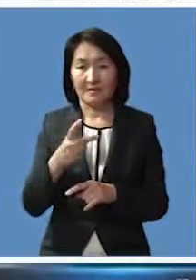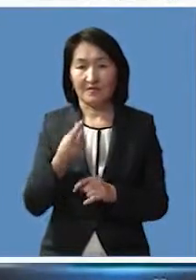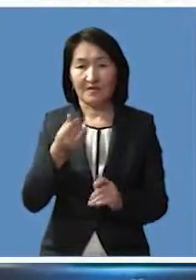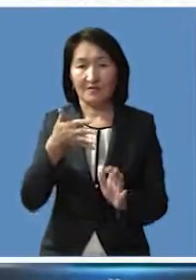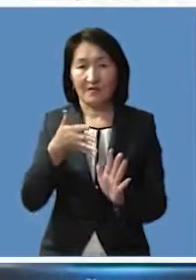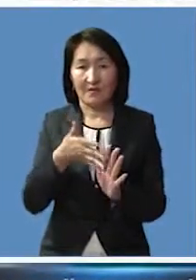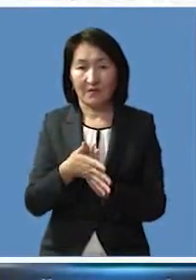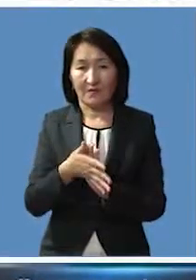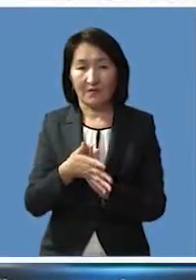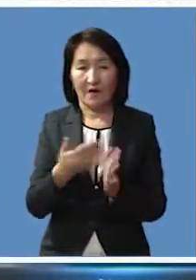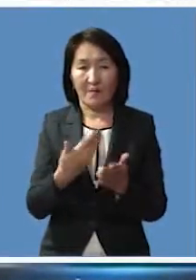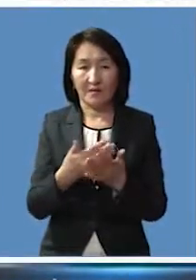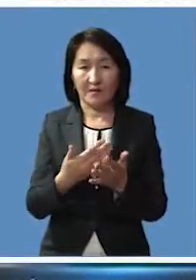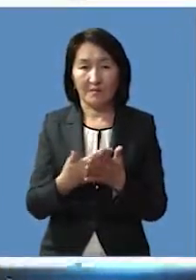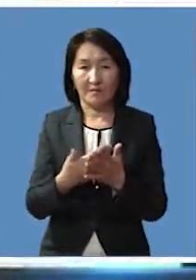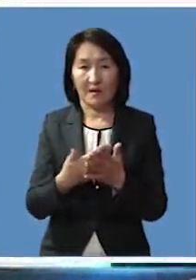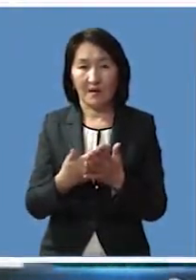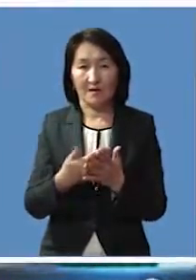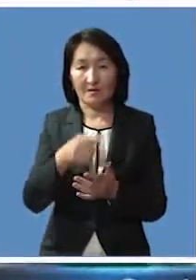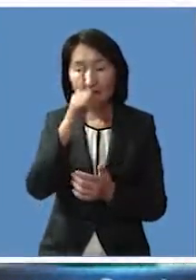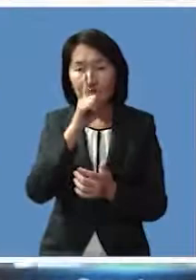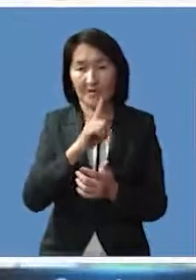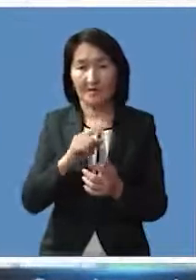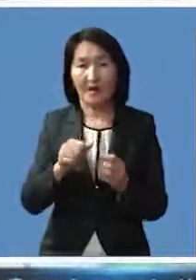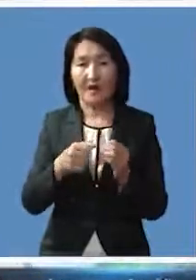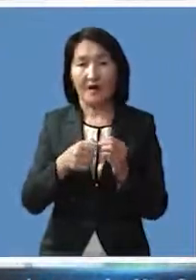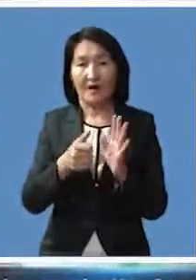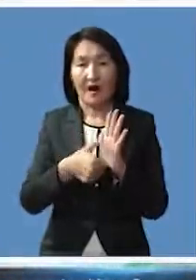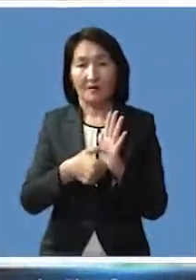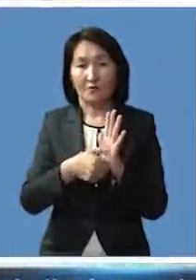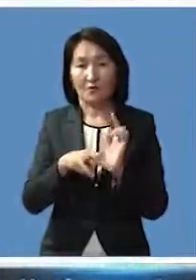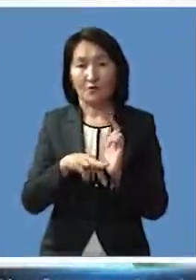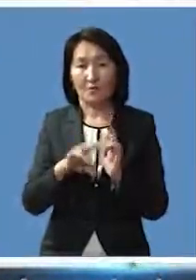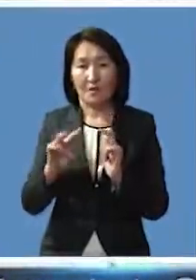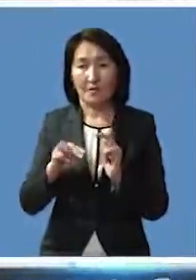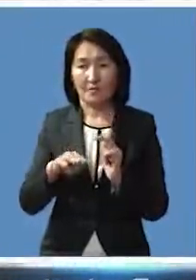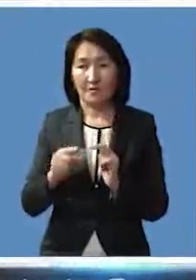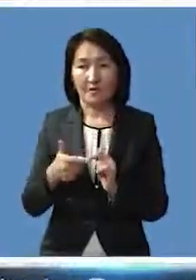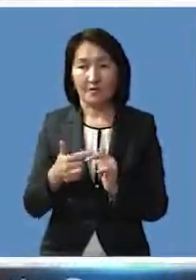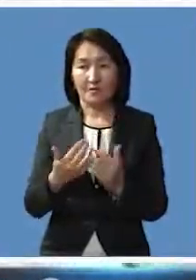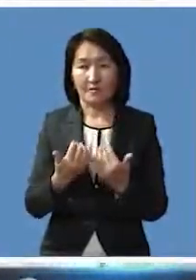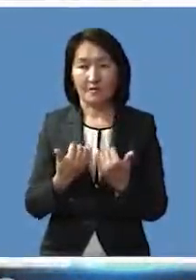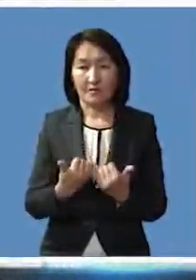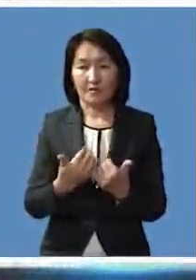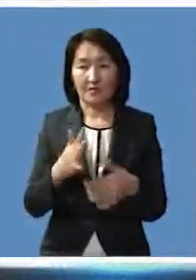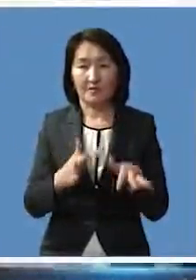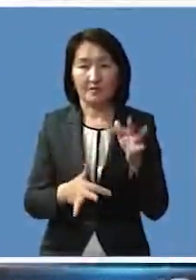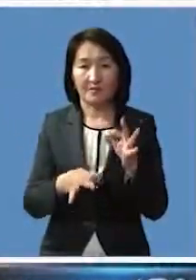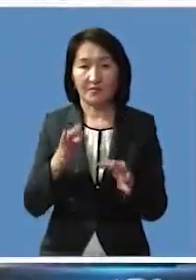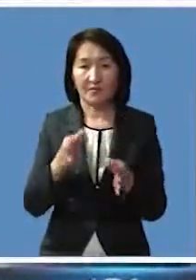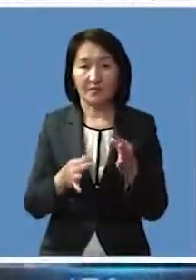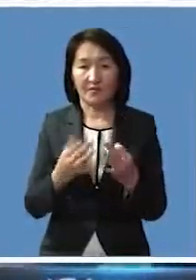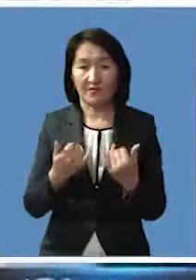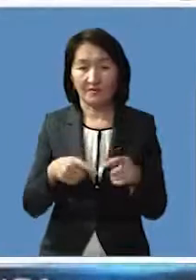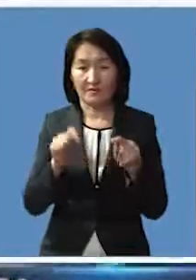көлемі айына шамамен 650 миллион теңгені құрап отырған. Бүгінгі таңда орын алған оқиға байланысты сотталды тергеп